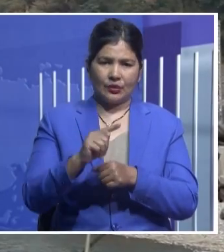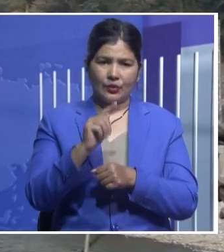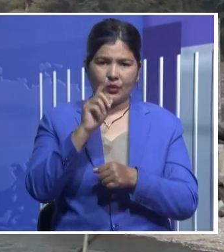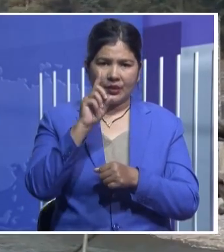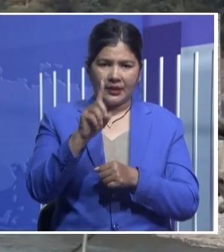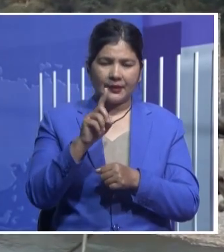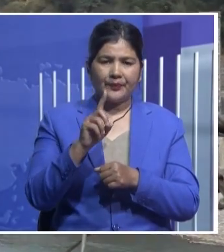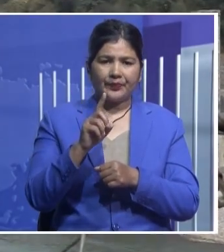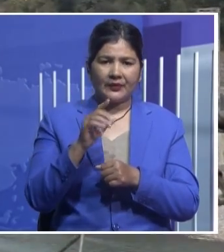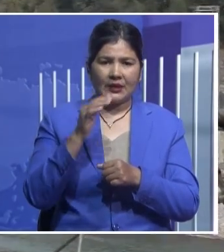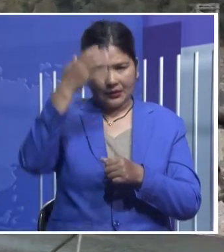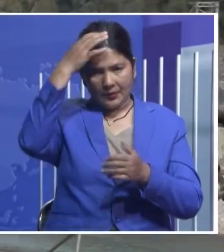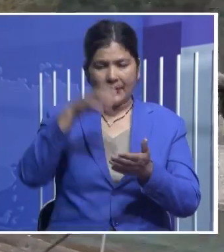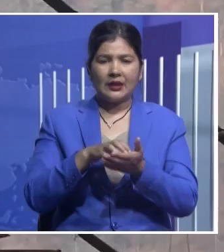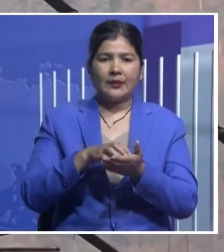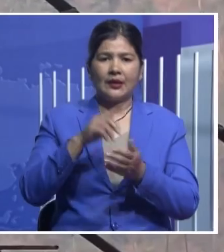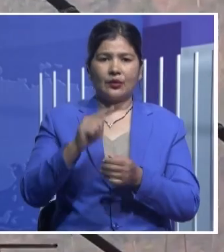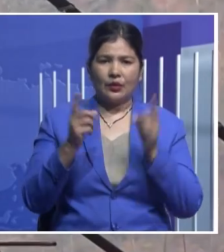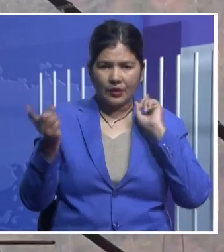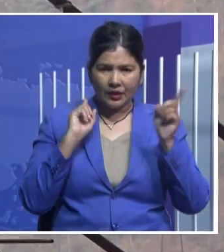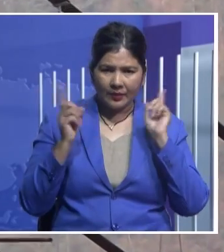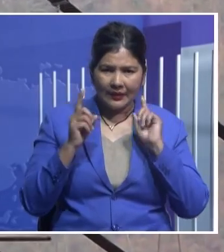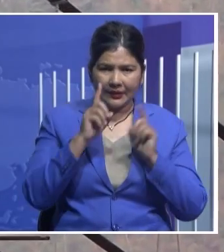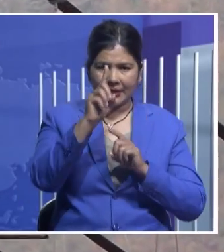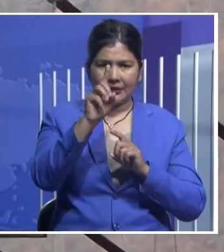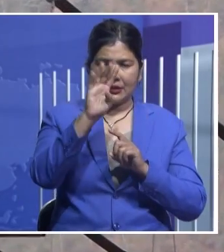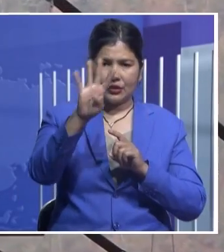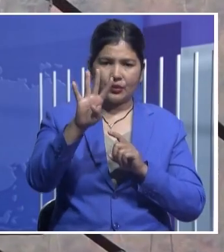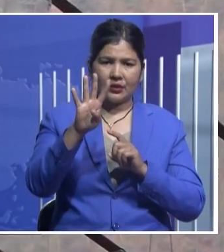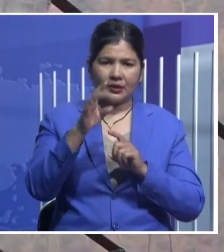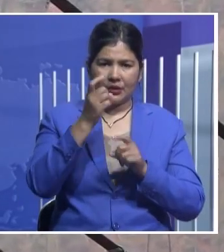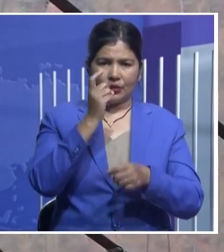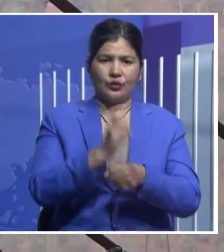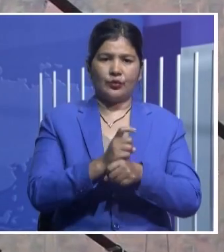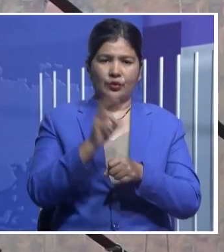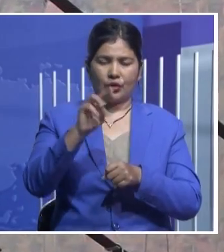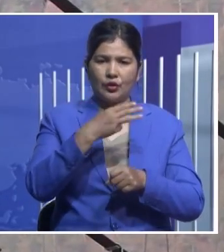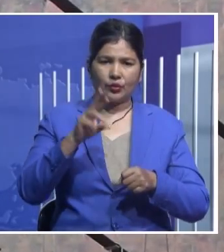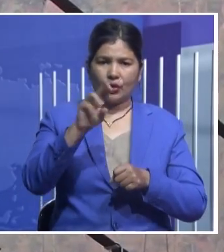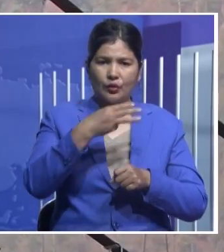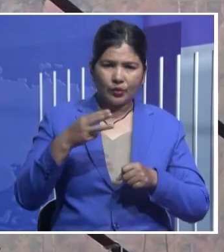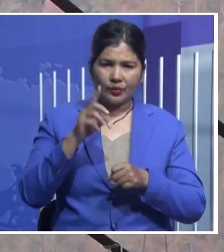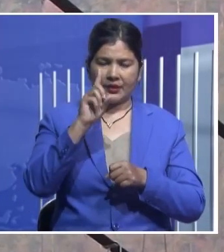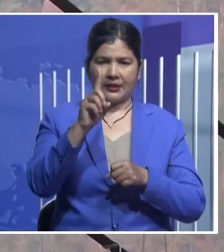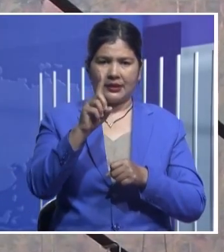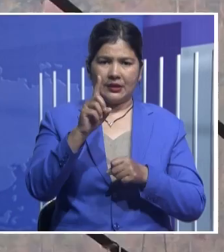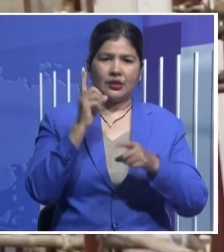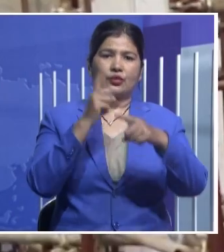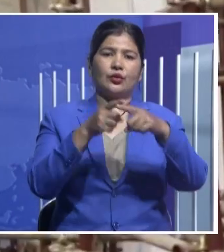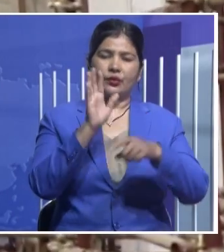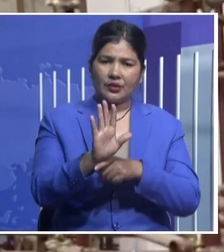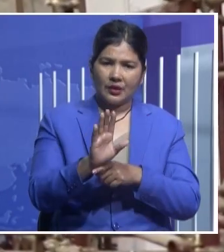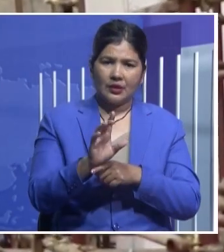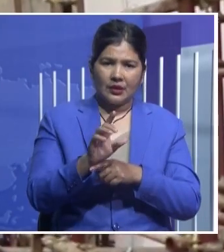चण्डी भन्ज्याङ, पाल्पाको तानसेन नगरपालिका 14 अर्गाली र गुल्मीको रुरु क्षेत्र गाउँपालिका 1 रिडी जोडेको छ।